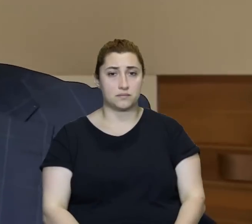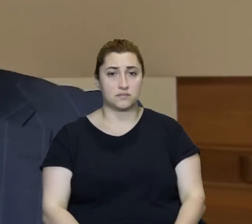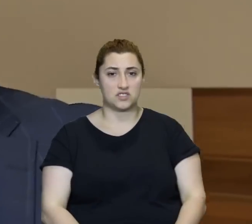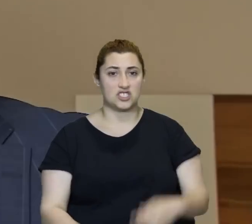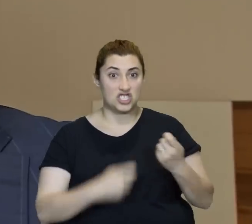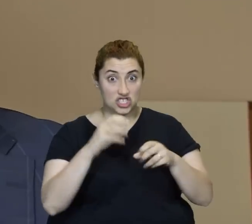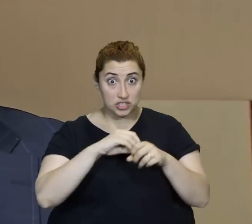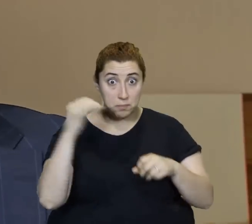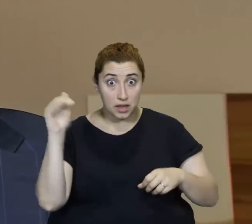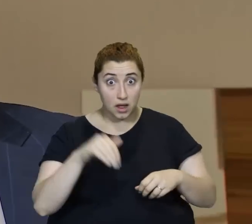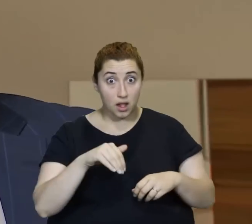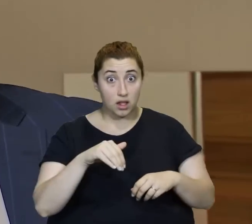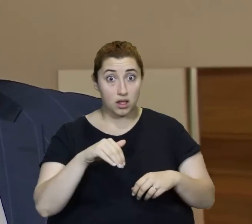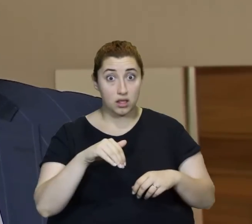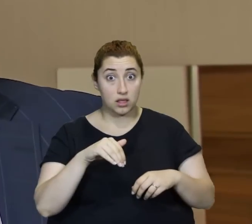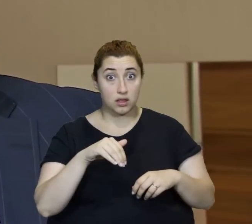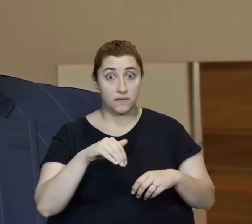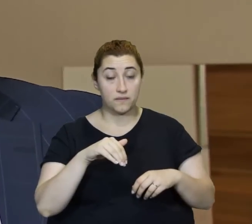İş için mi geldin?